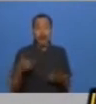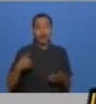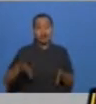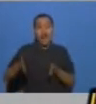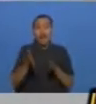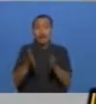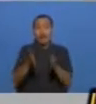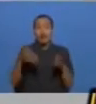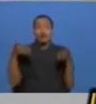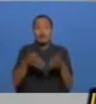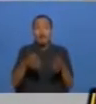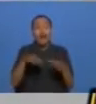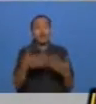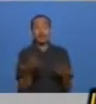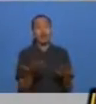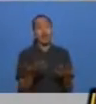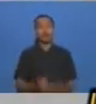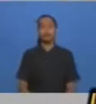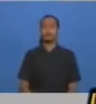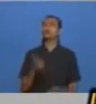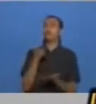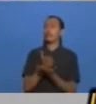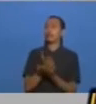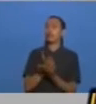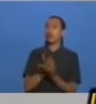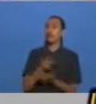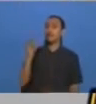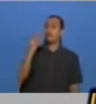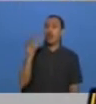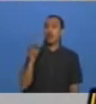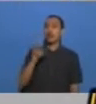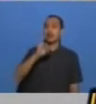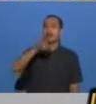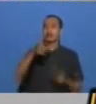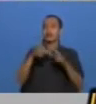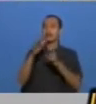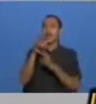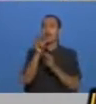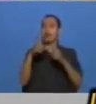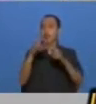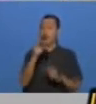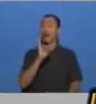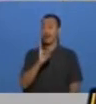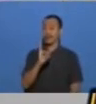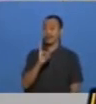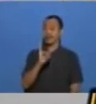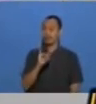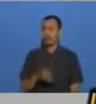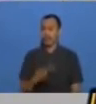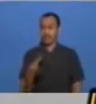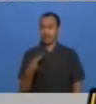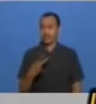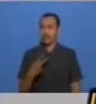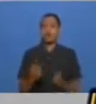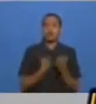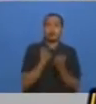gitu? Sebetulnya sejak bulan Januari sejak bulan Januari kita tuh sudah ingin mengupayakan